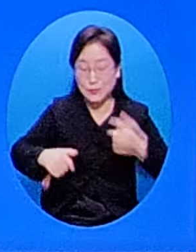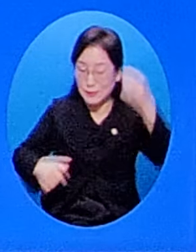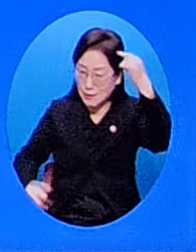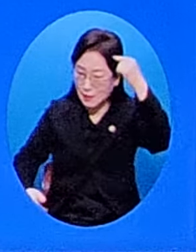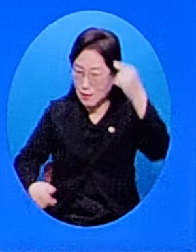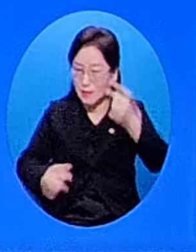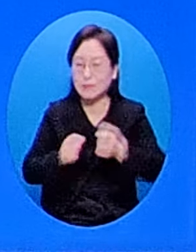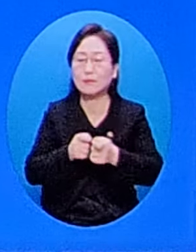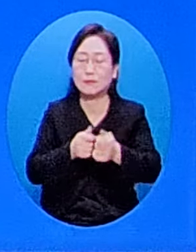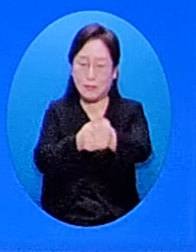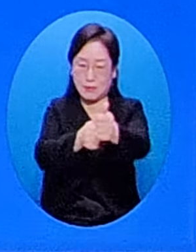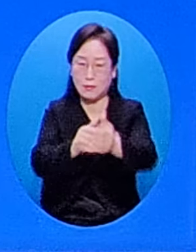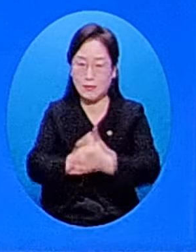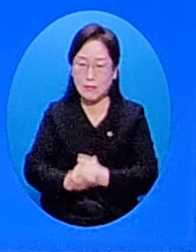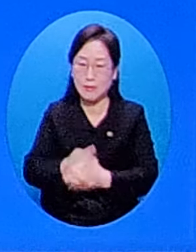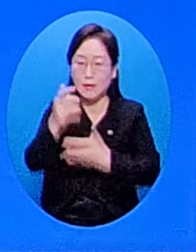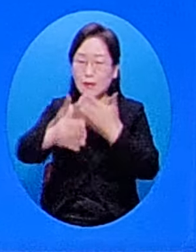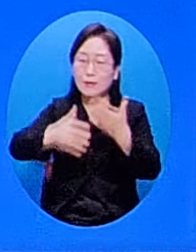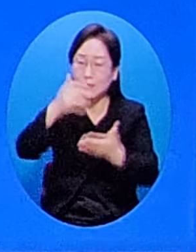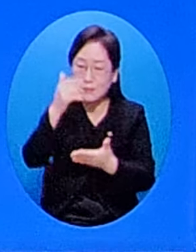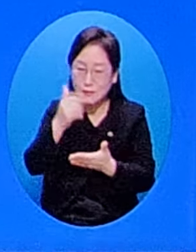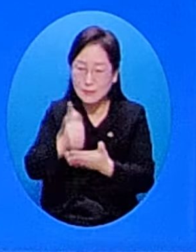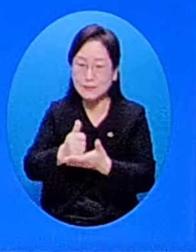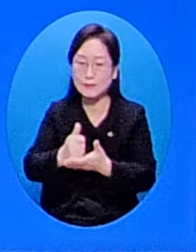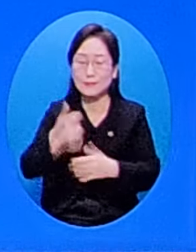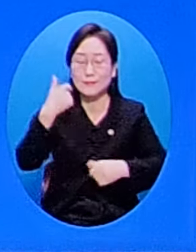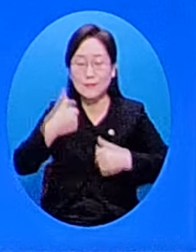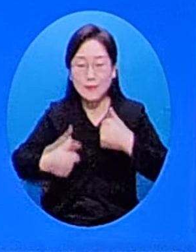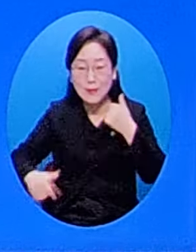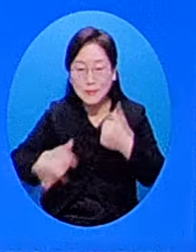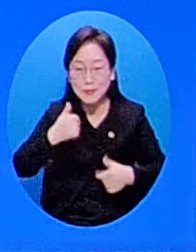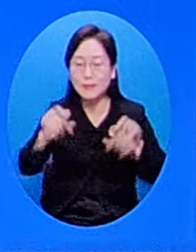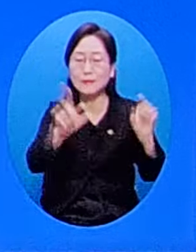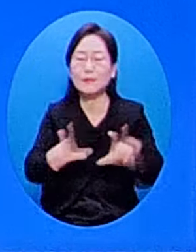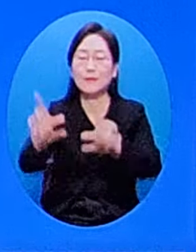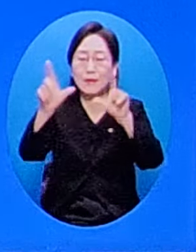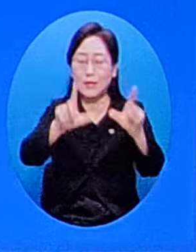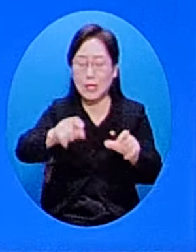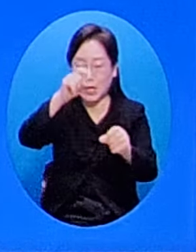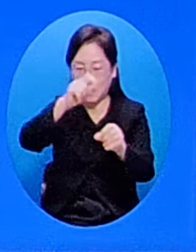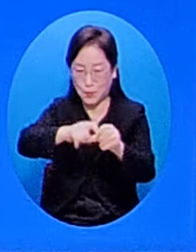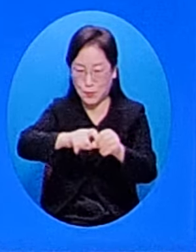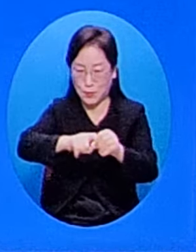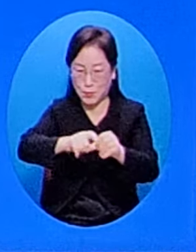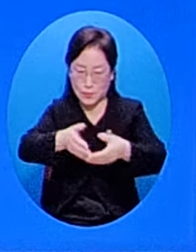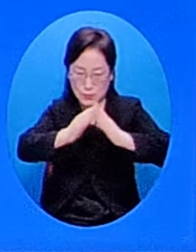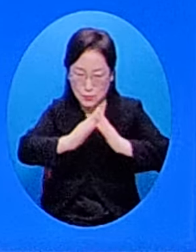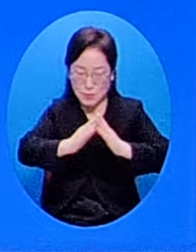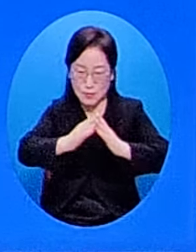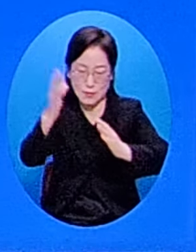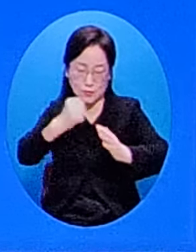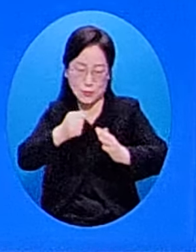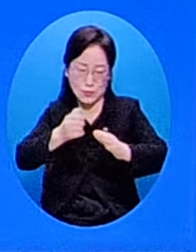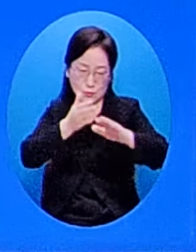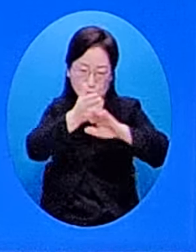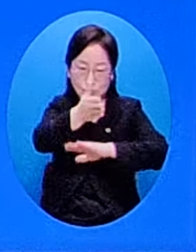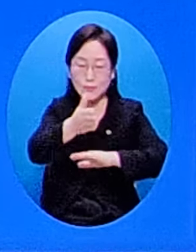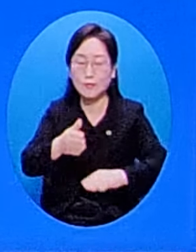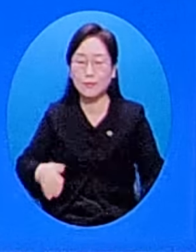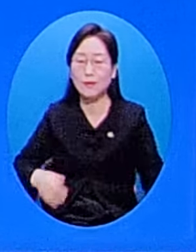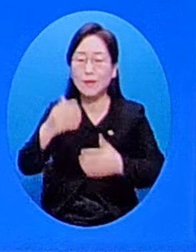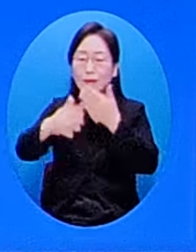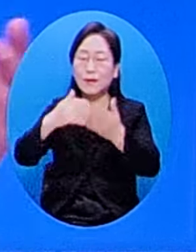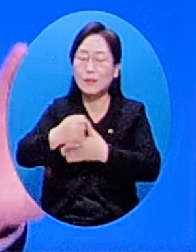되고 하나님이 기뻐하시는 삶의 목표를 세우고 그 목표를 향해 나가야 되고